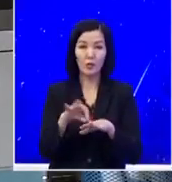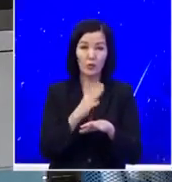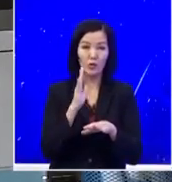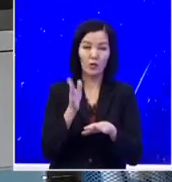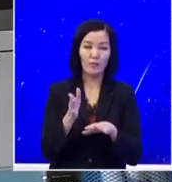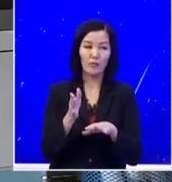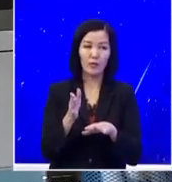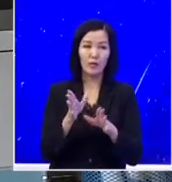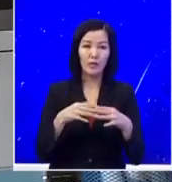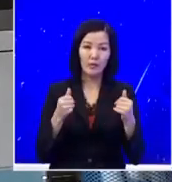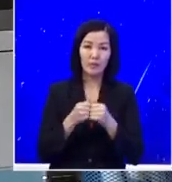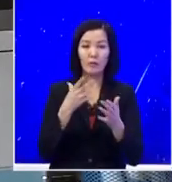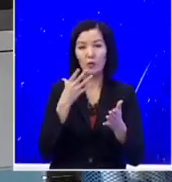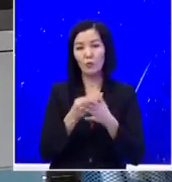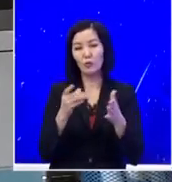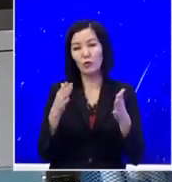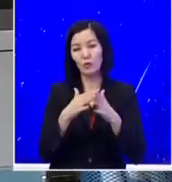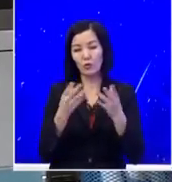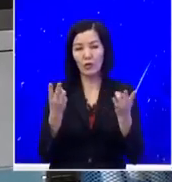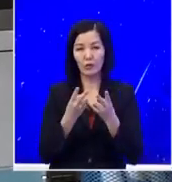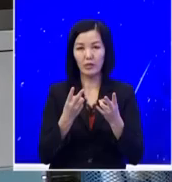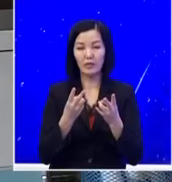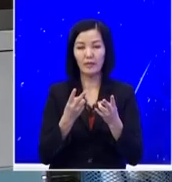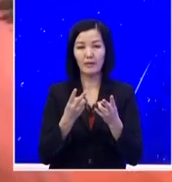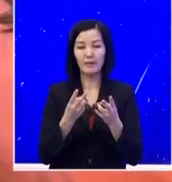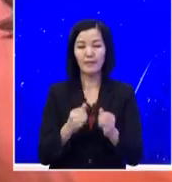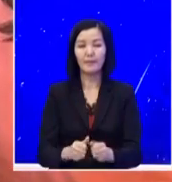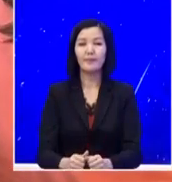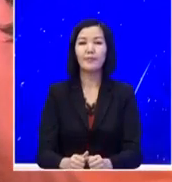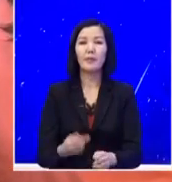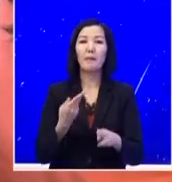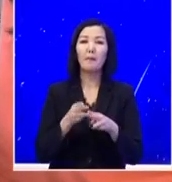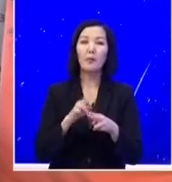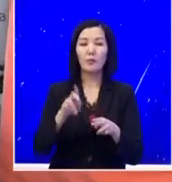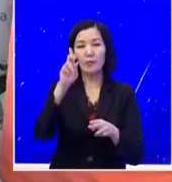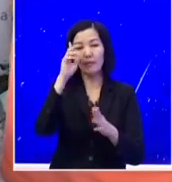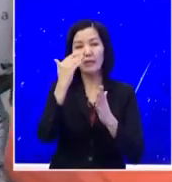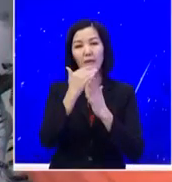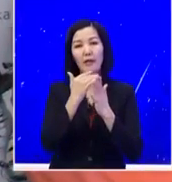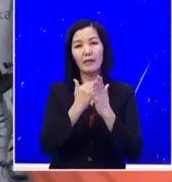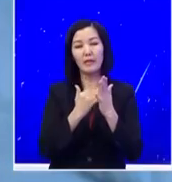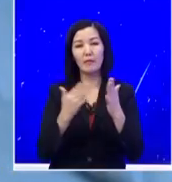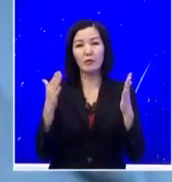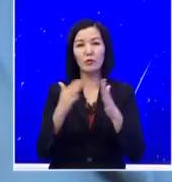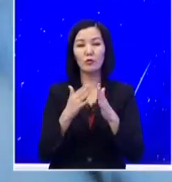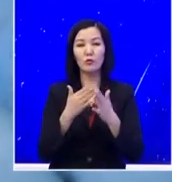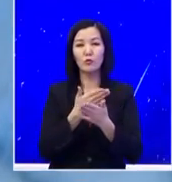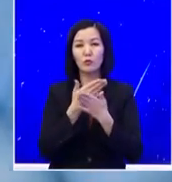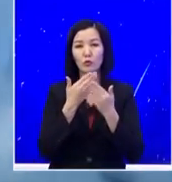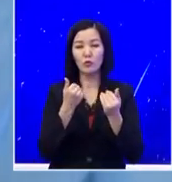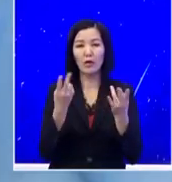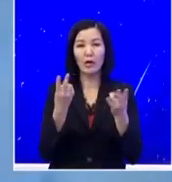сол семья болса, баспана болса деген мәселе ғой. Бұл мемлекеттік бағдарлама баспанаға мұқтаж жандар үшін